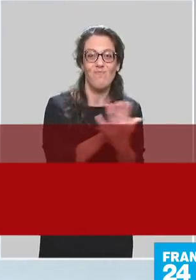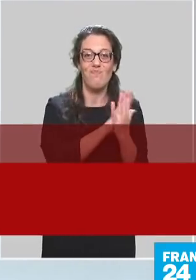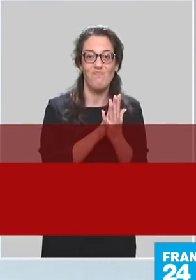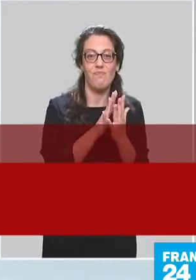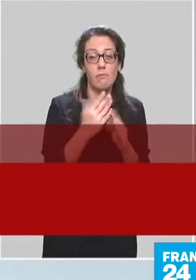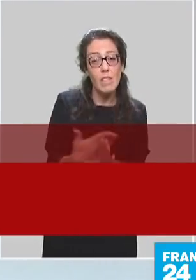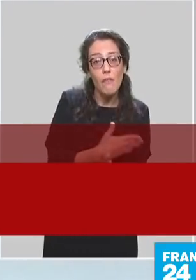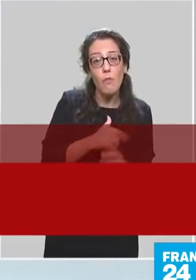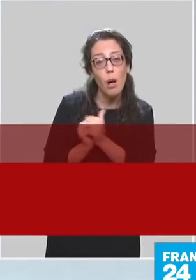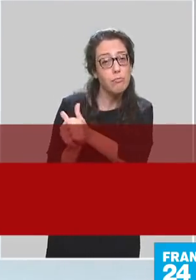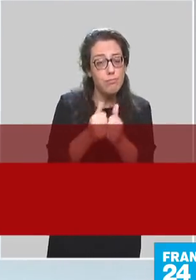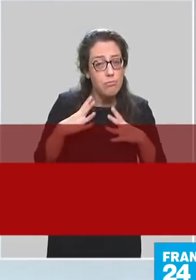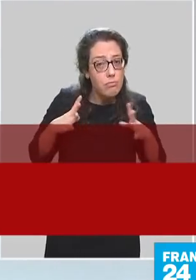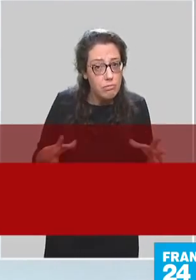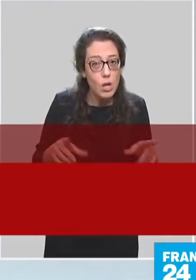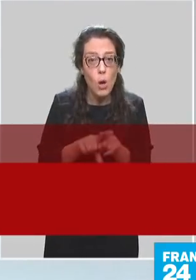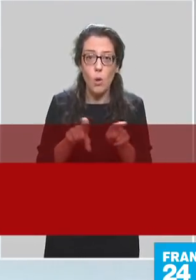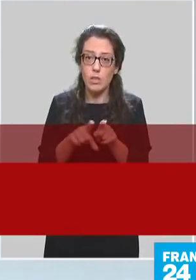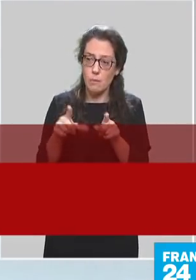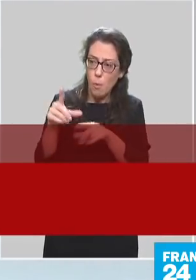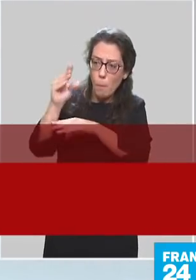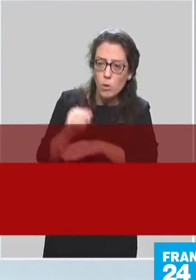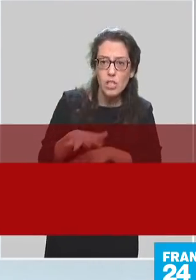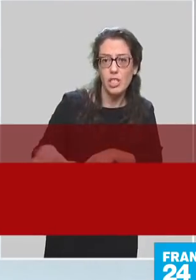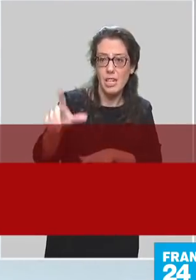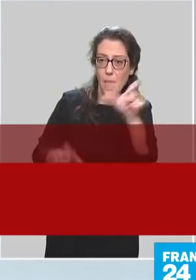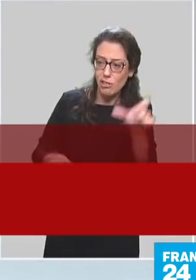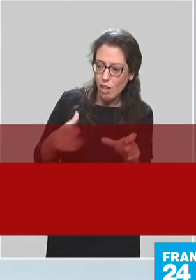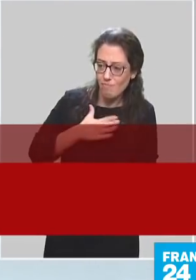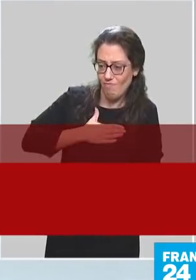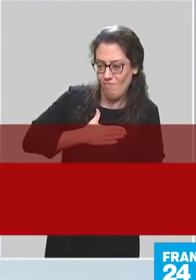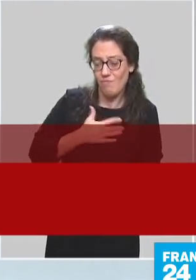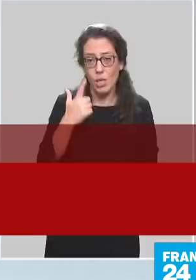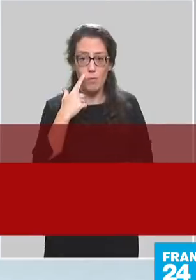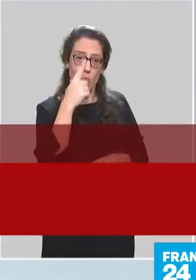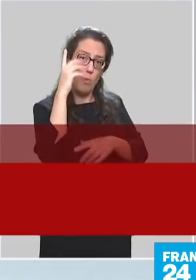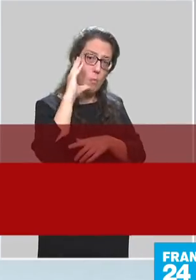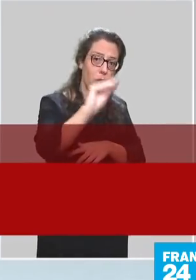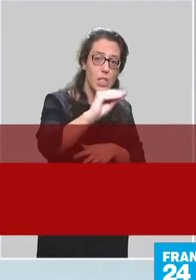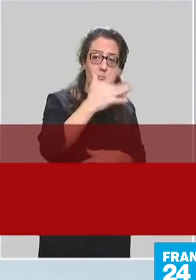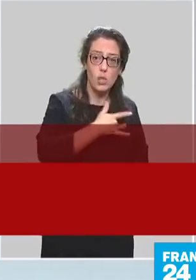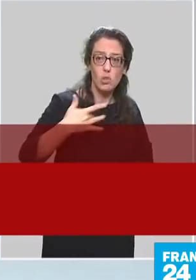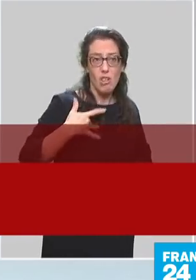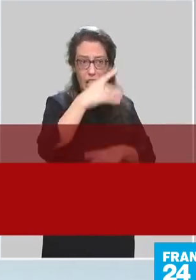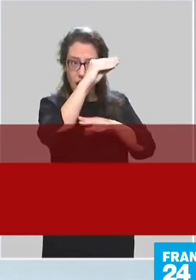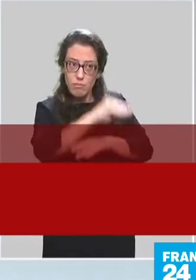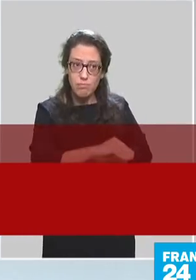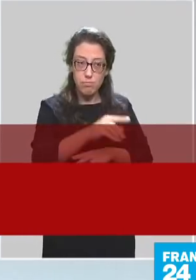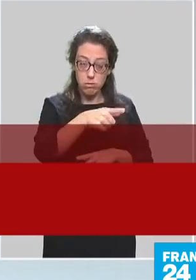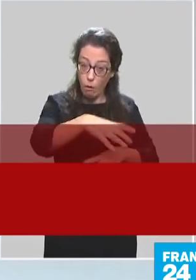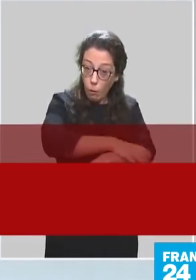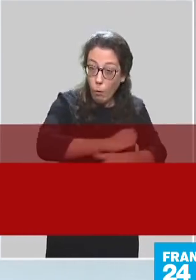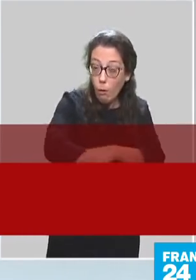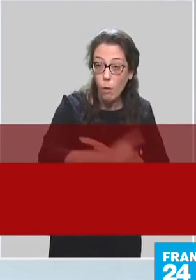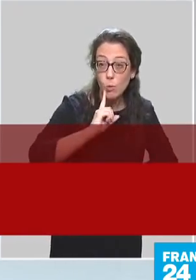collectivement. Mobilisons-nous pour protéger au mieux ceux qui nous sont chers. Mobilisons-nous pour protéger nos professionnels de santé sur le front de la pandémie depuis près de 2